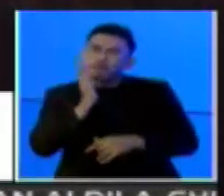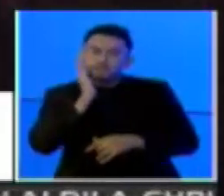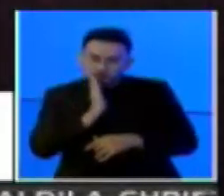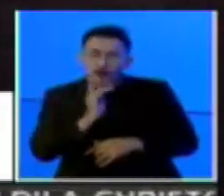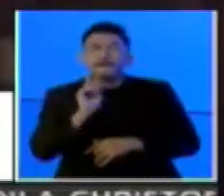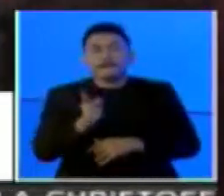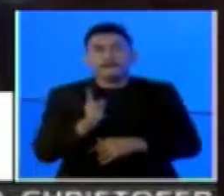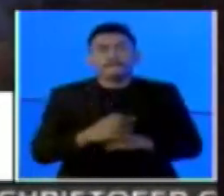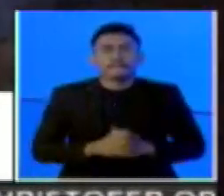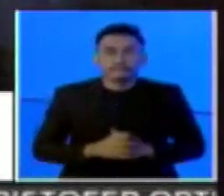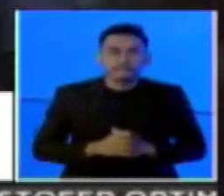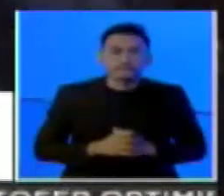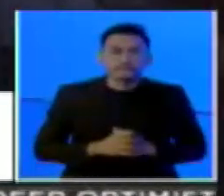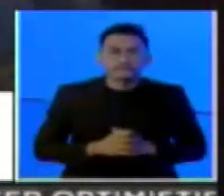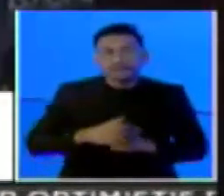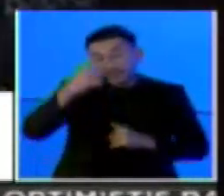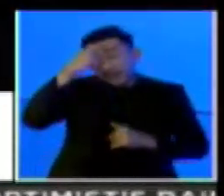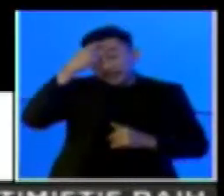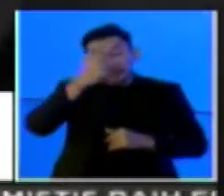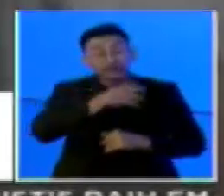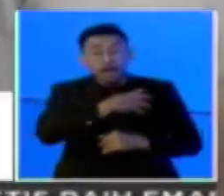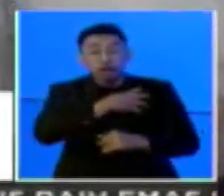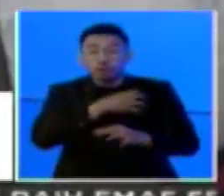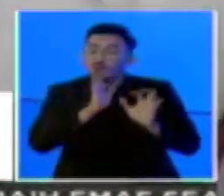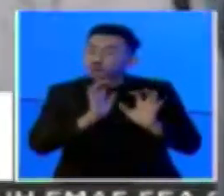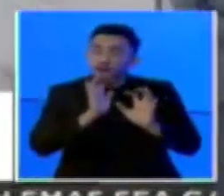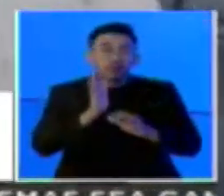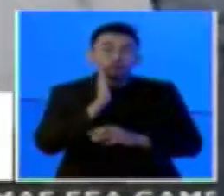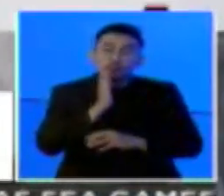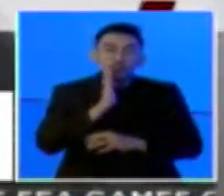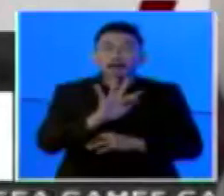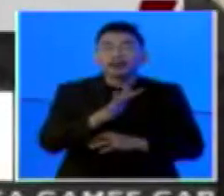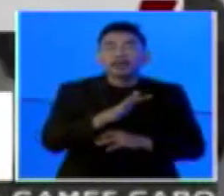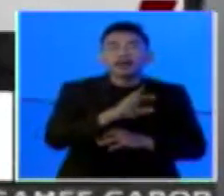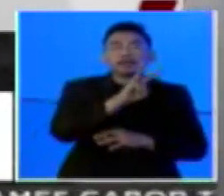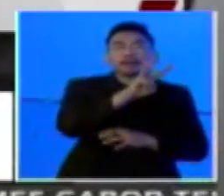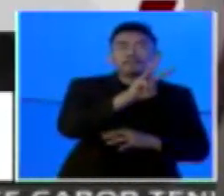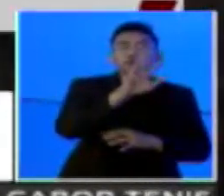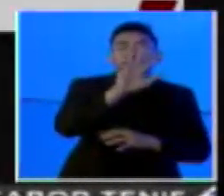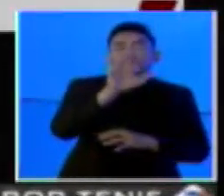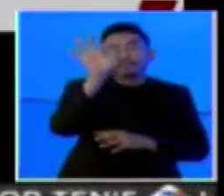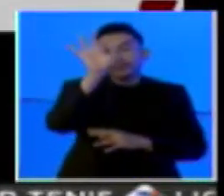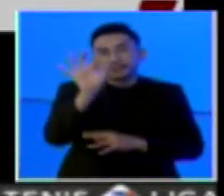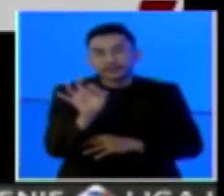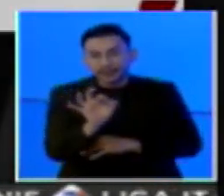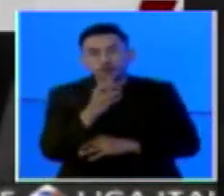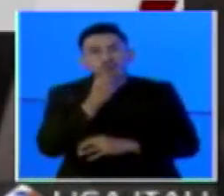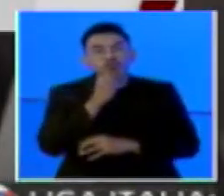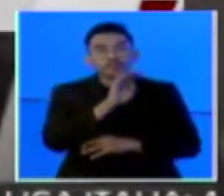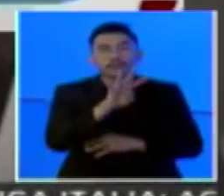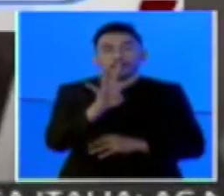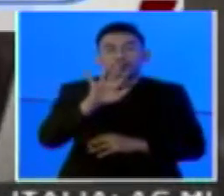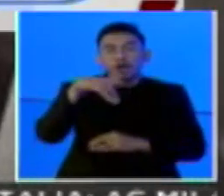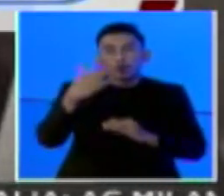produktif. Penyakit jantung banyak diderita usia muda 39%, kurang dari 44 tahun, dan 22% berusia